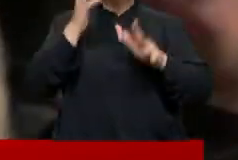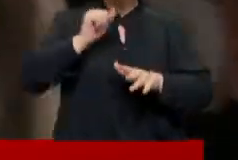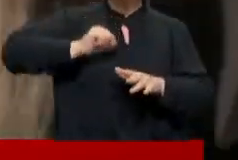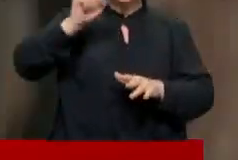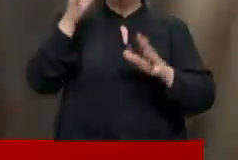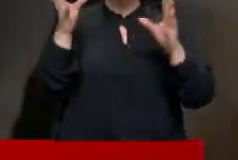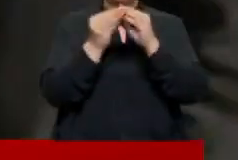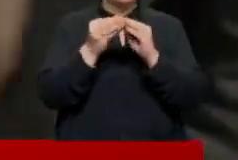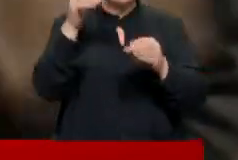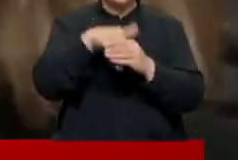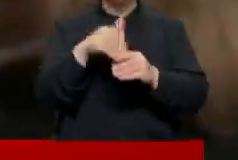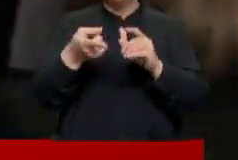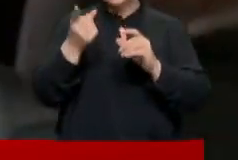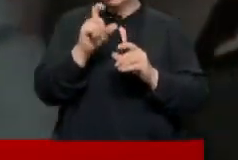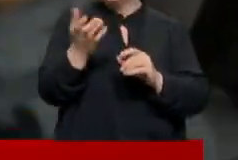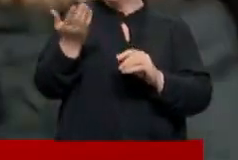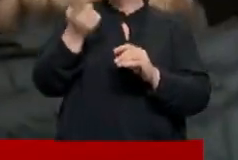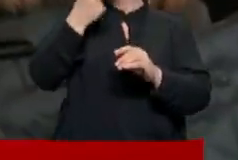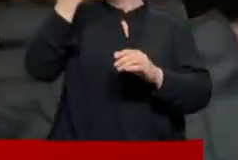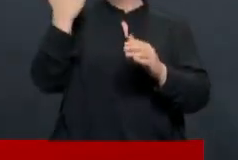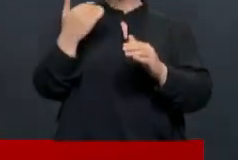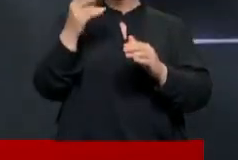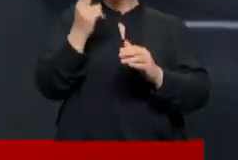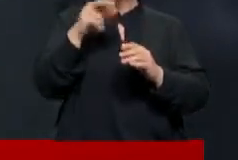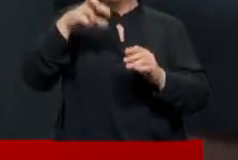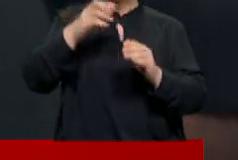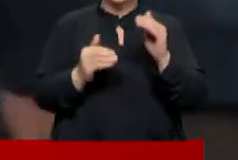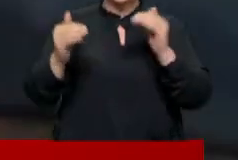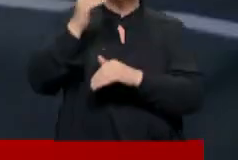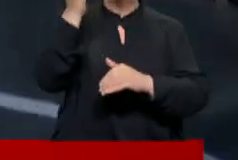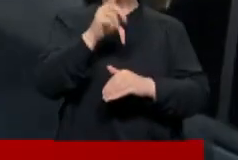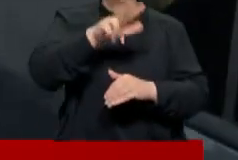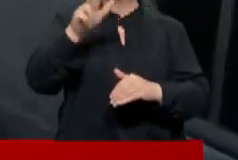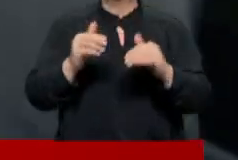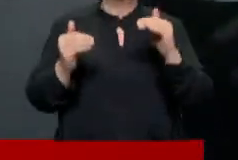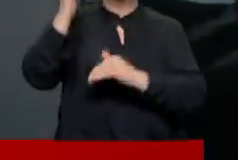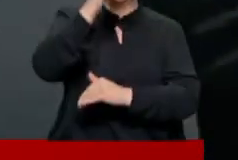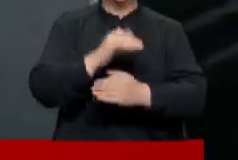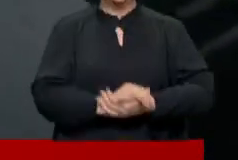toplam oy oranı bir önceki seçime göre 7 puan arttı. %33'e yükseldi.